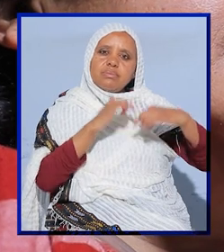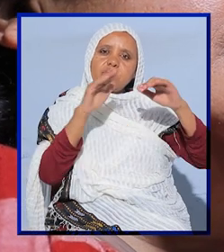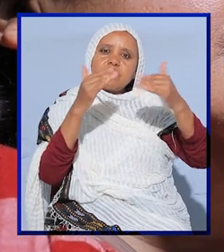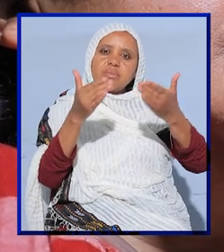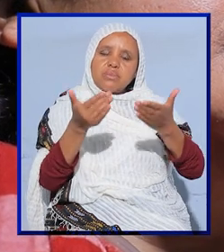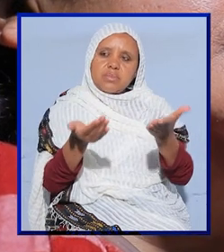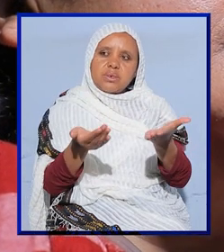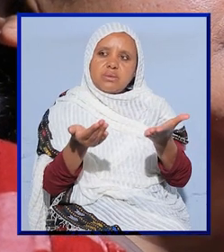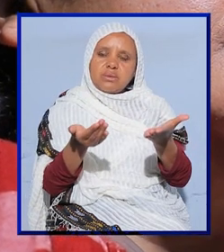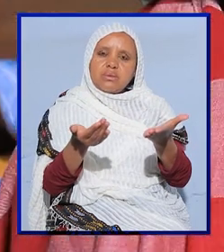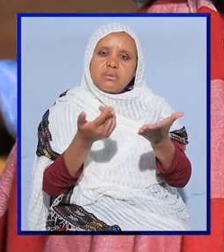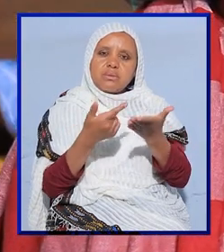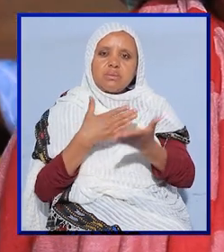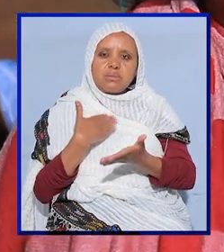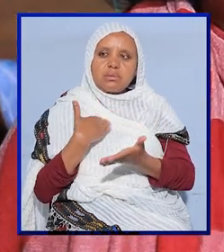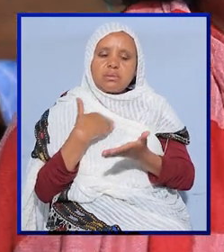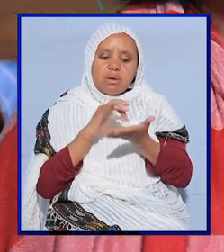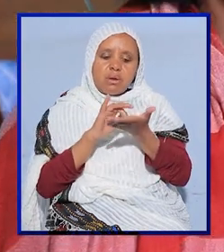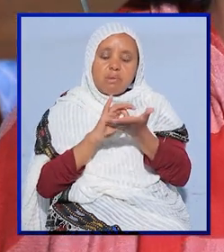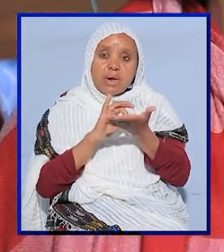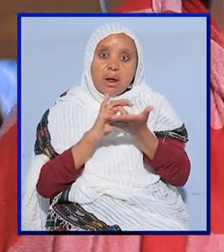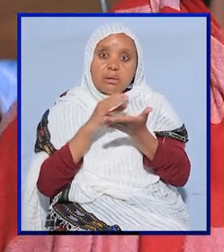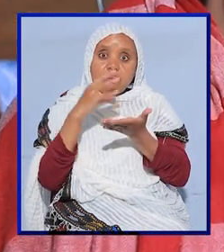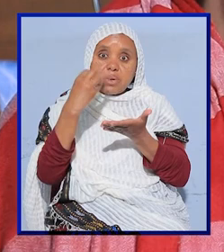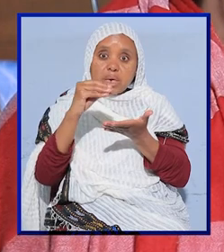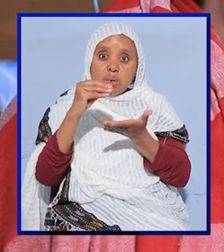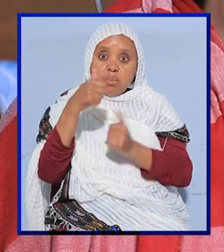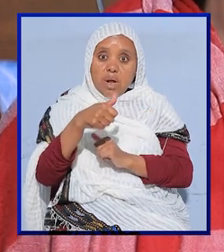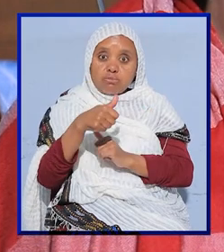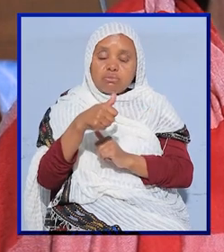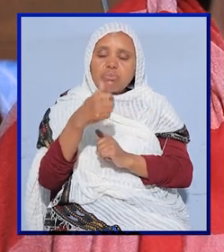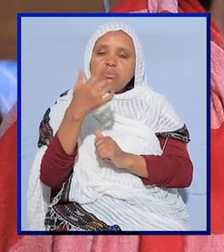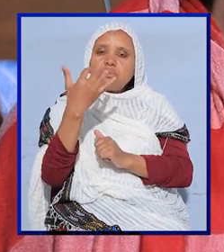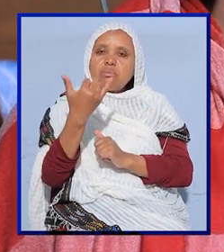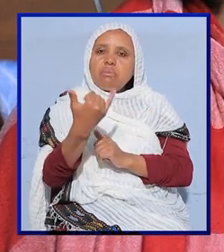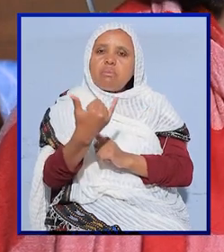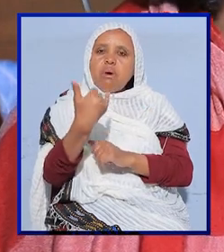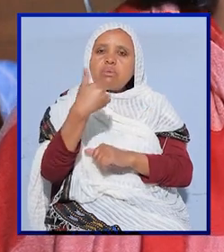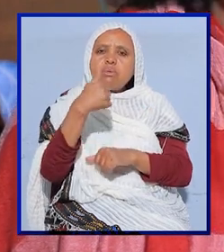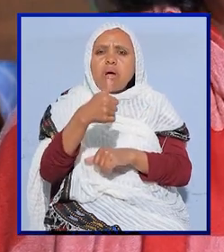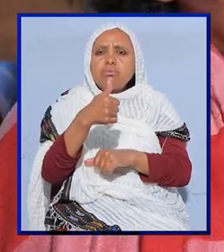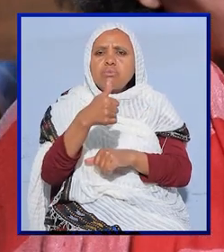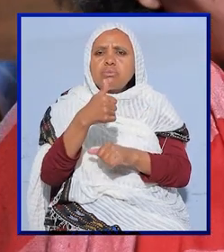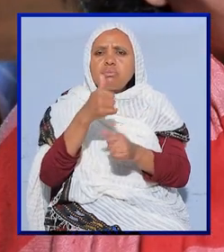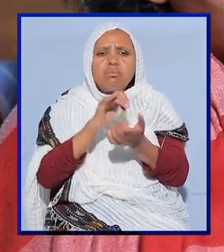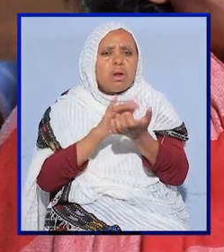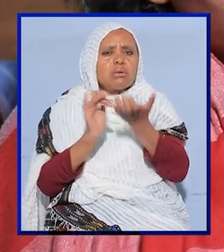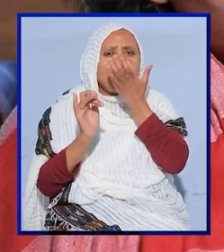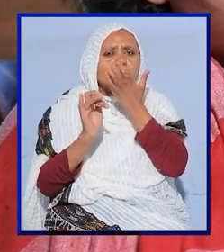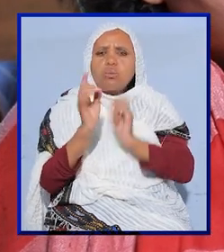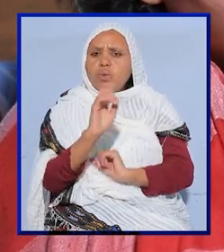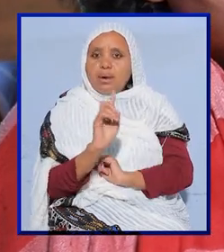ይስጥና ለሁሉ ያዘጋጅ። መድኃኒት ምገዛው ራሱ አሁን በአሁኑ ራሱ በቃ እየወሰድኩ አይደለም